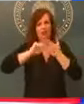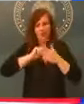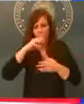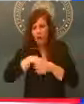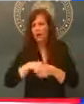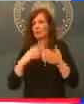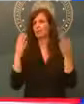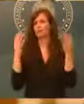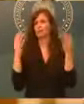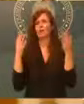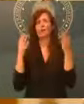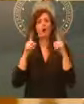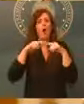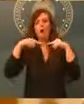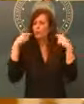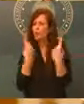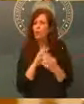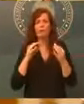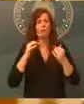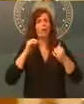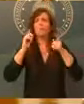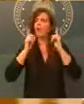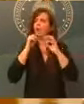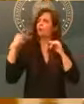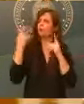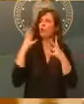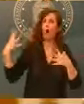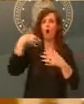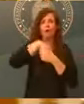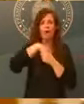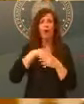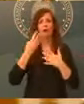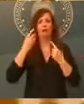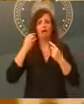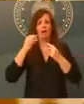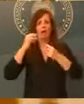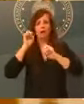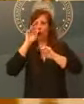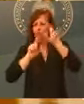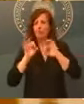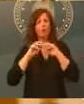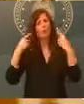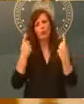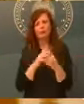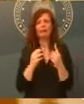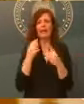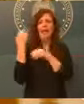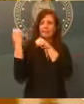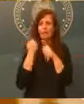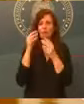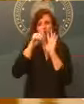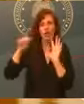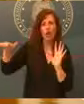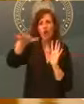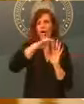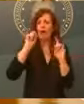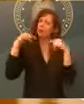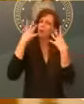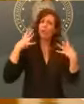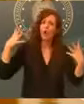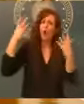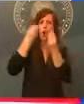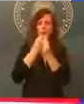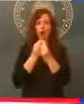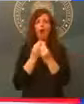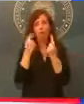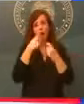forze politiche con le istituzioni locali con le quali tu noi come governo stiamo facendo un gran lavoro e